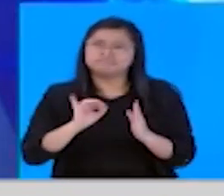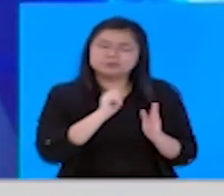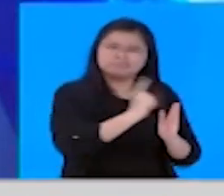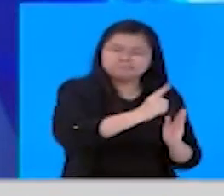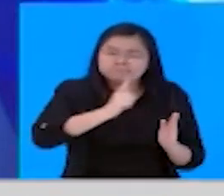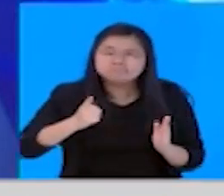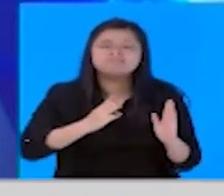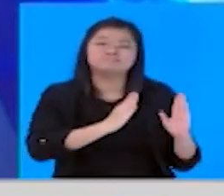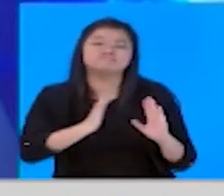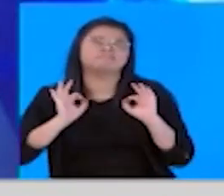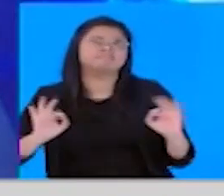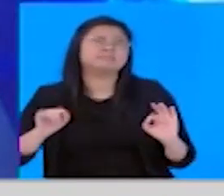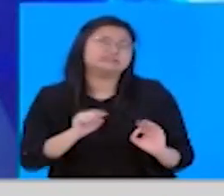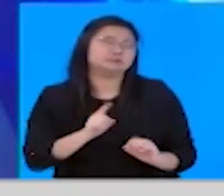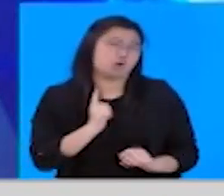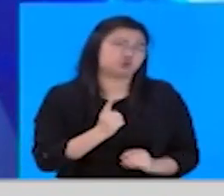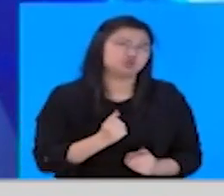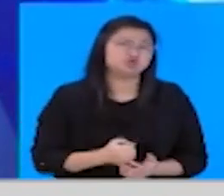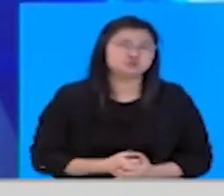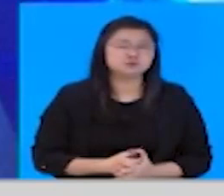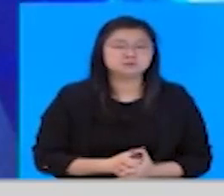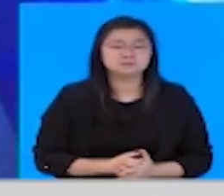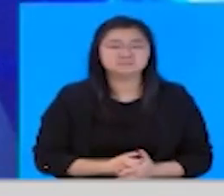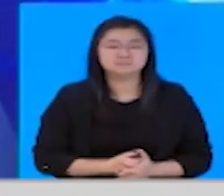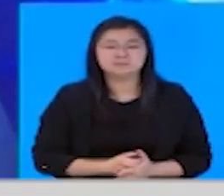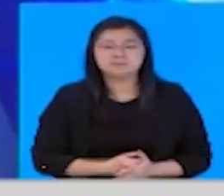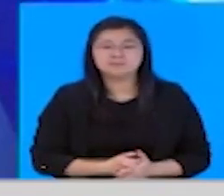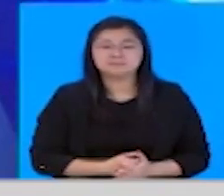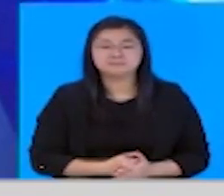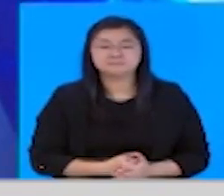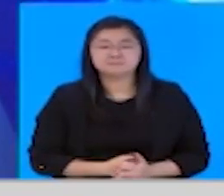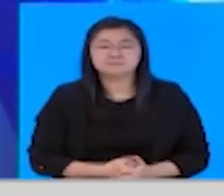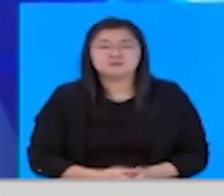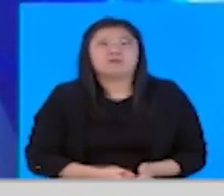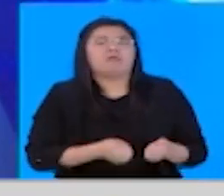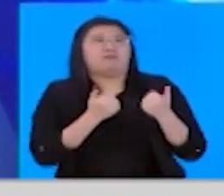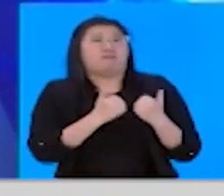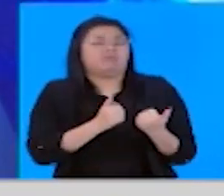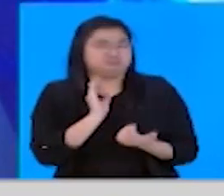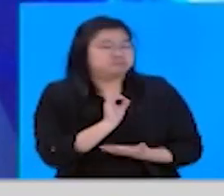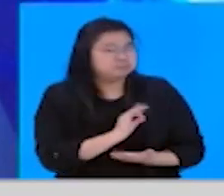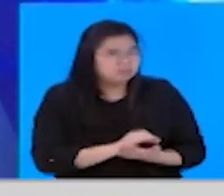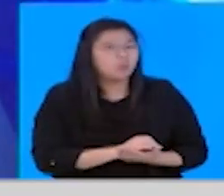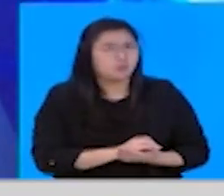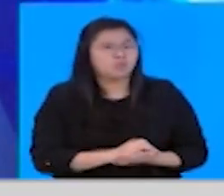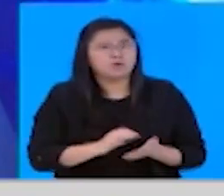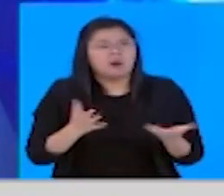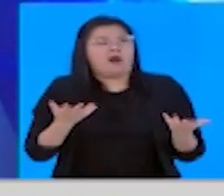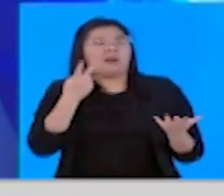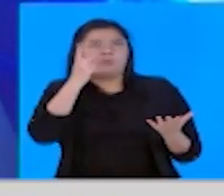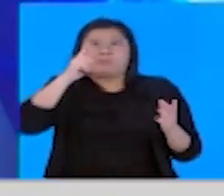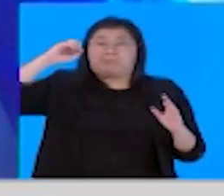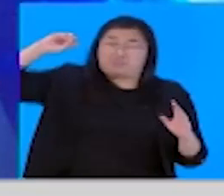terjadi kebakaran lahan pohon terbakar semua Kemudian si lahan atau hutan yang terbakar itu yang sudah terlanjur